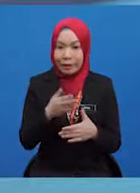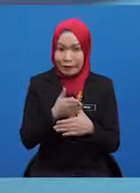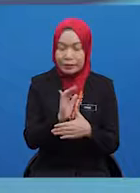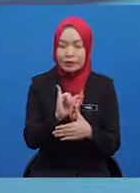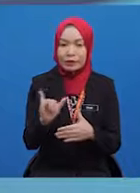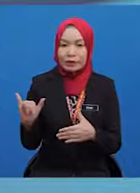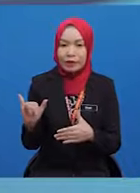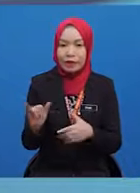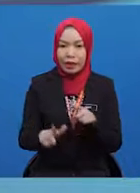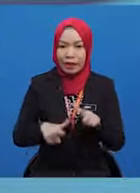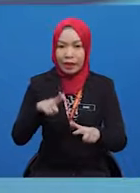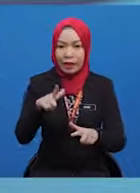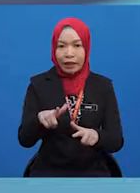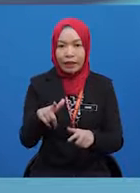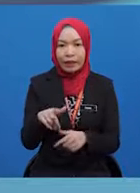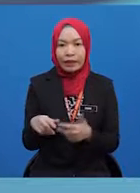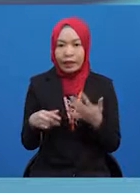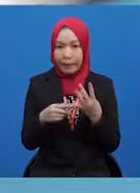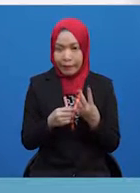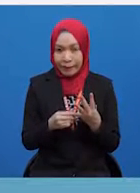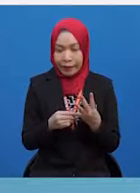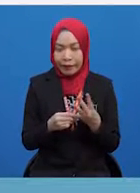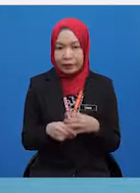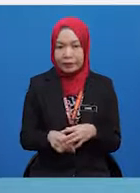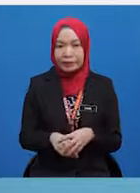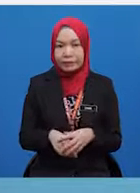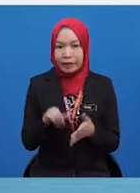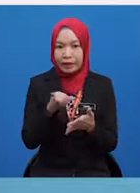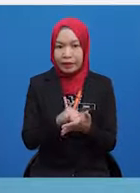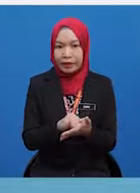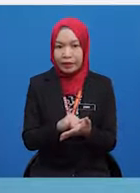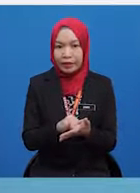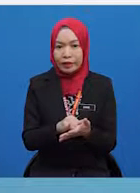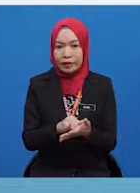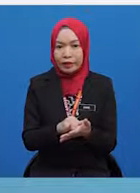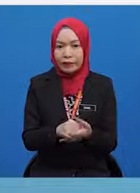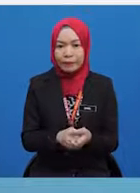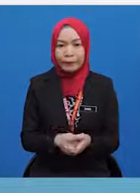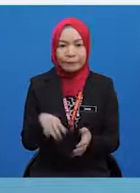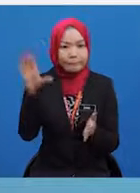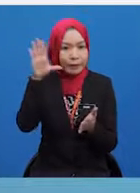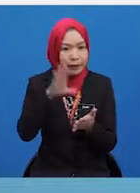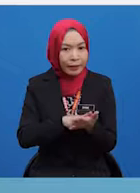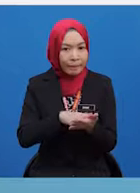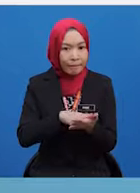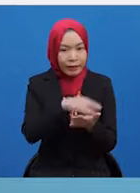Seterusnya, langkah keempat iaitu mengimbas lakaran idea.